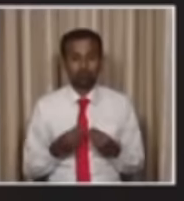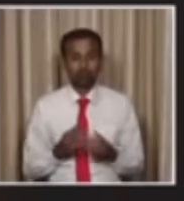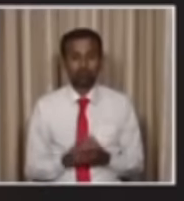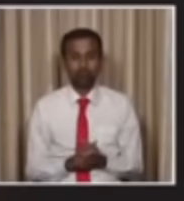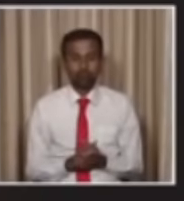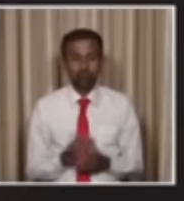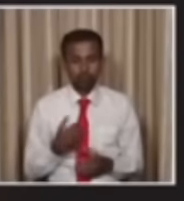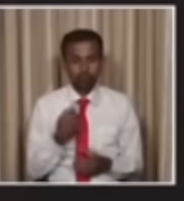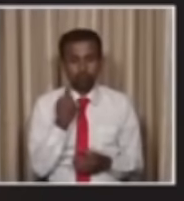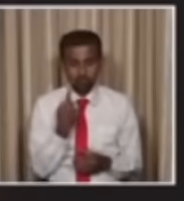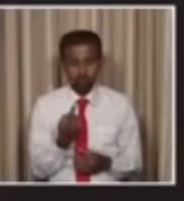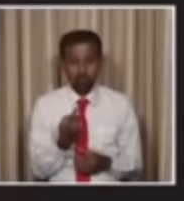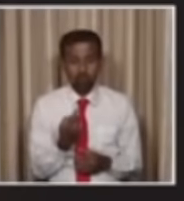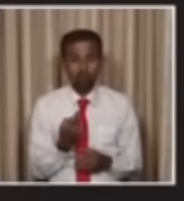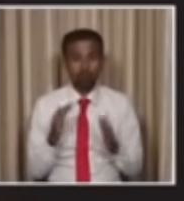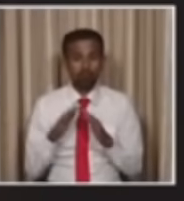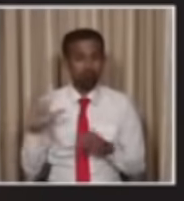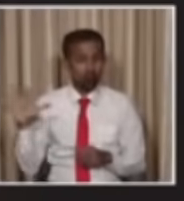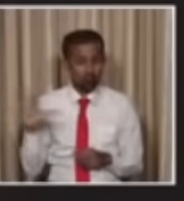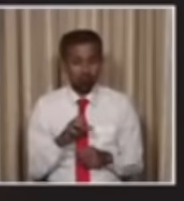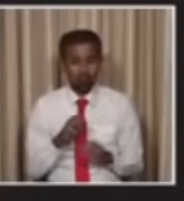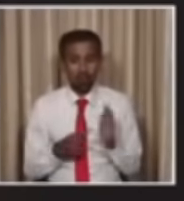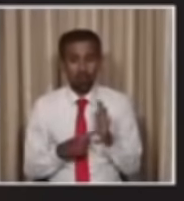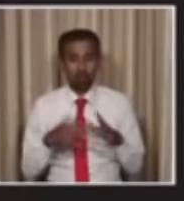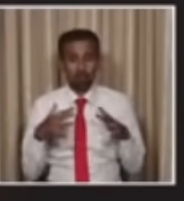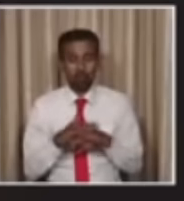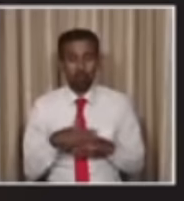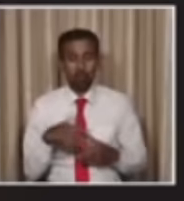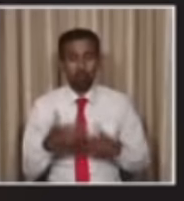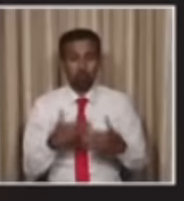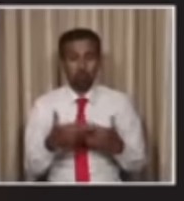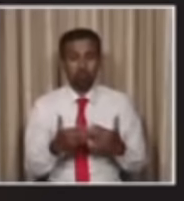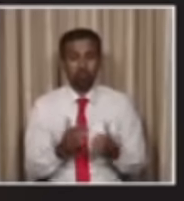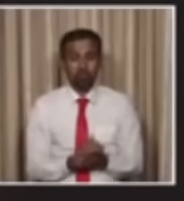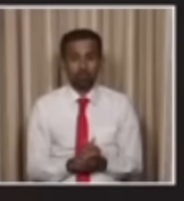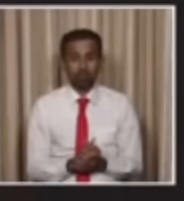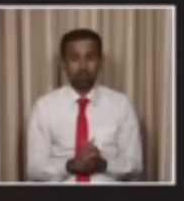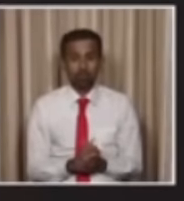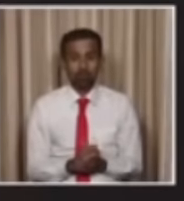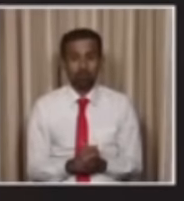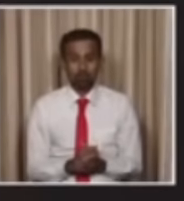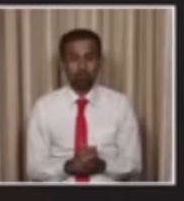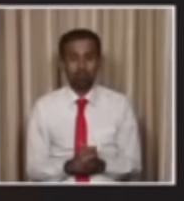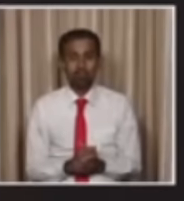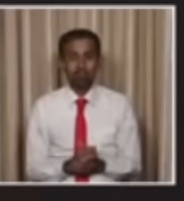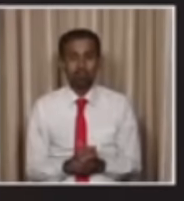දැන් අපි දකිනවා ශීඝ්‍රයෙන් මේ පරාටය නීතිය ක්‍රියාත්මක වීම අවලංගු වීමත්